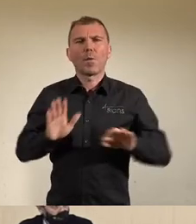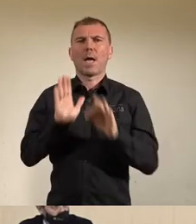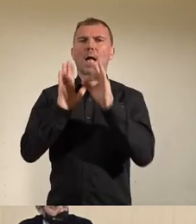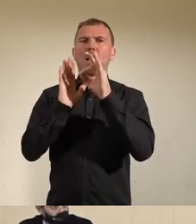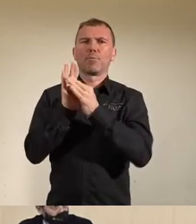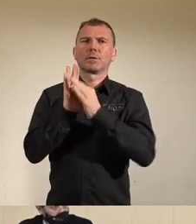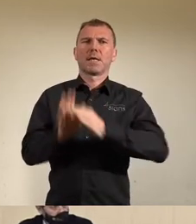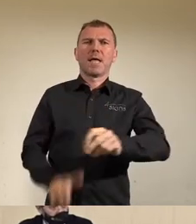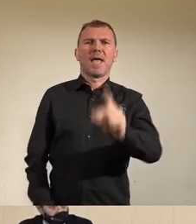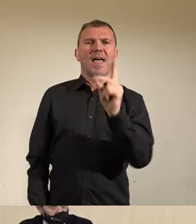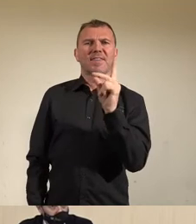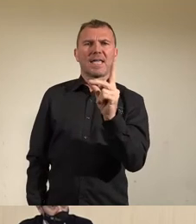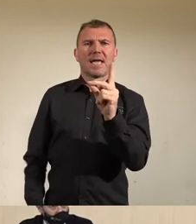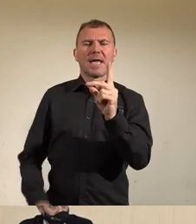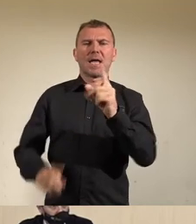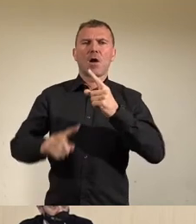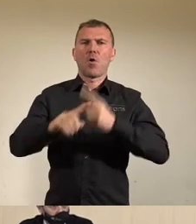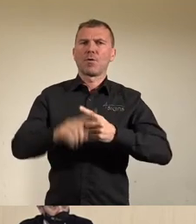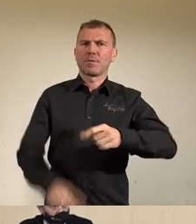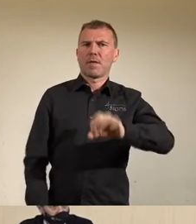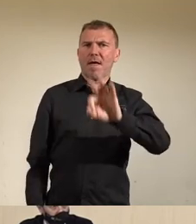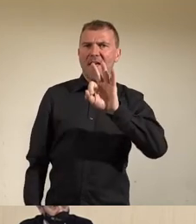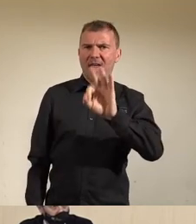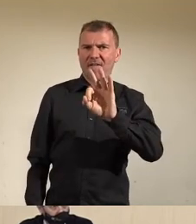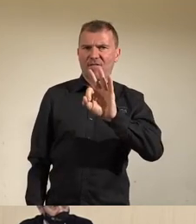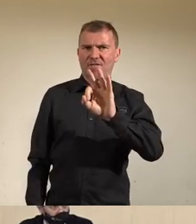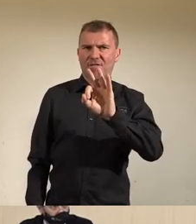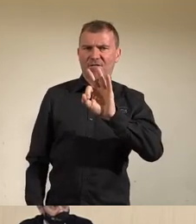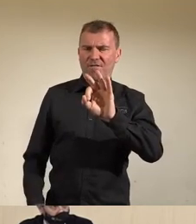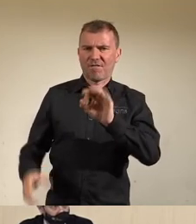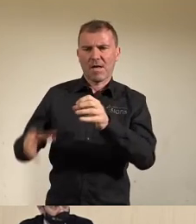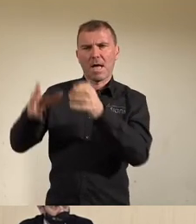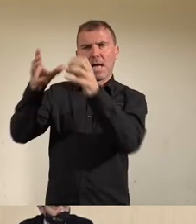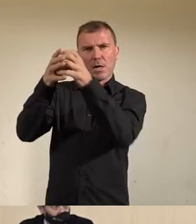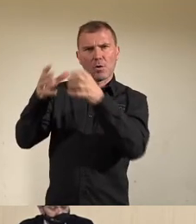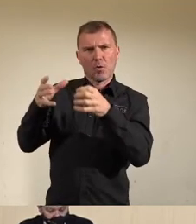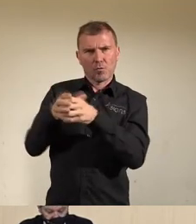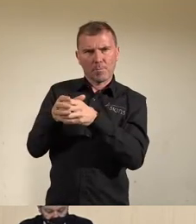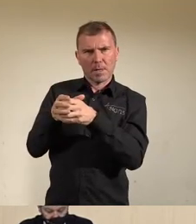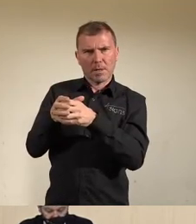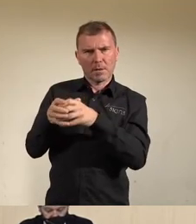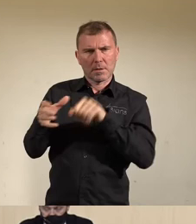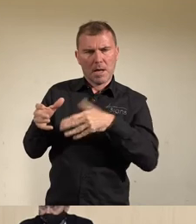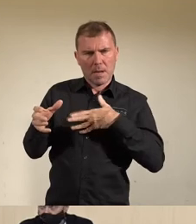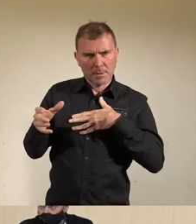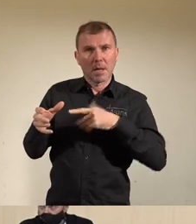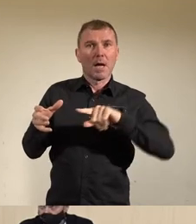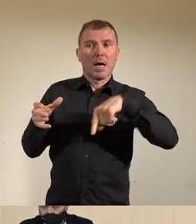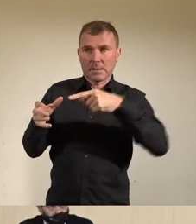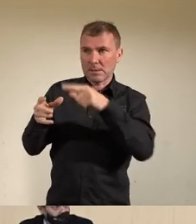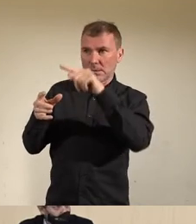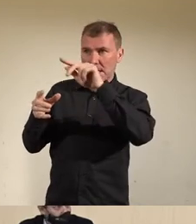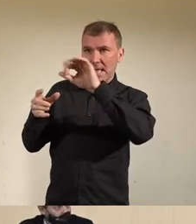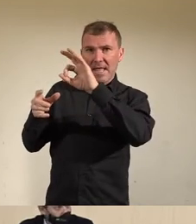D und EF, die Gruppierungen haben und würden dann nochmal über diese